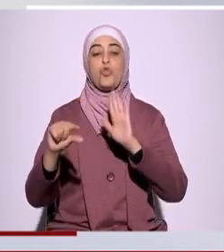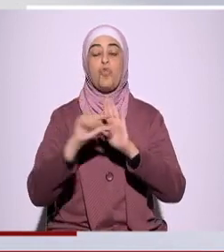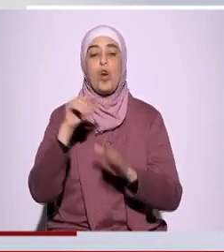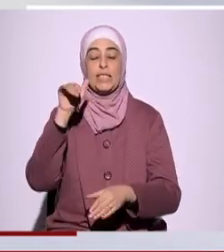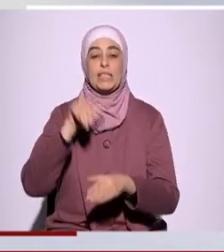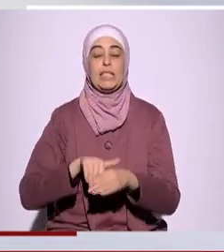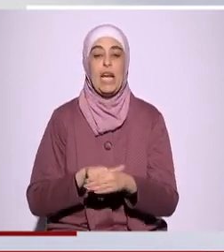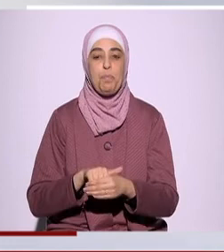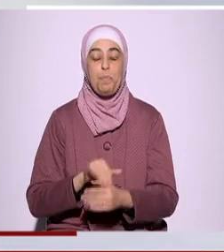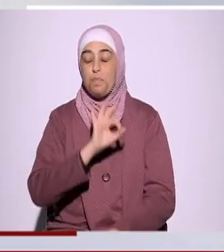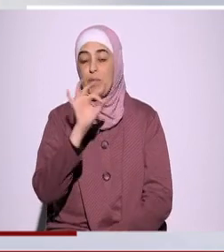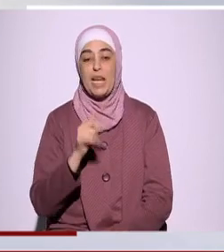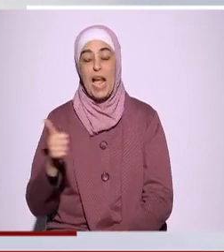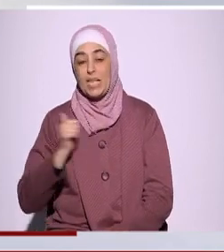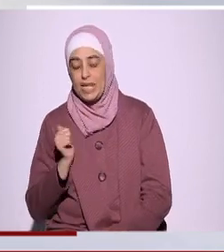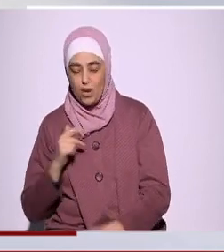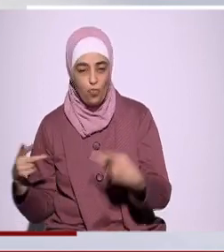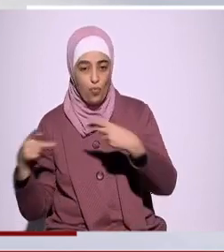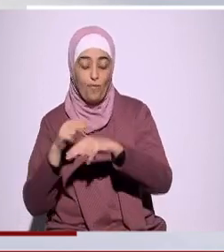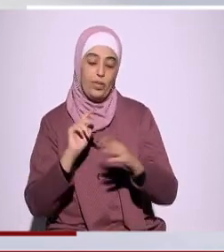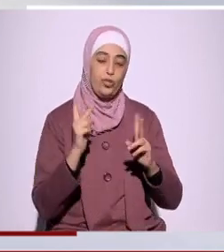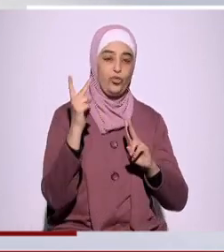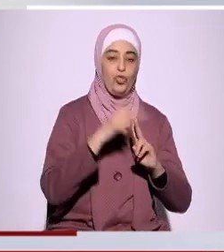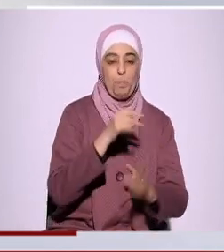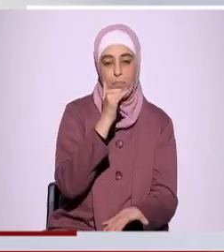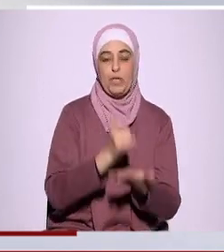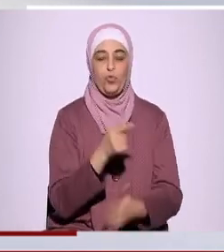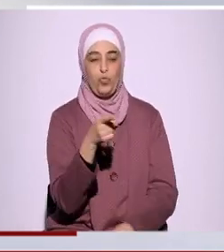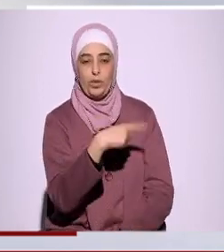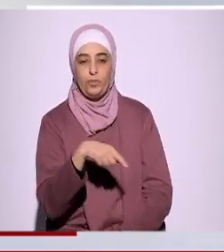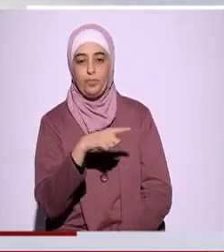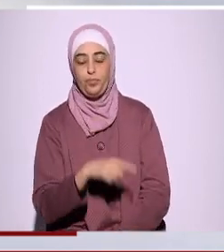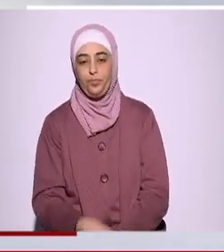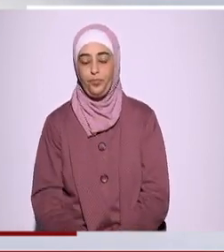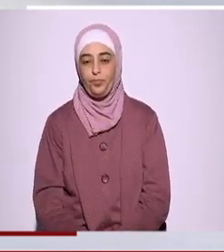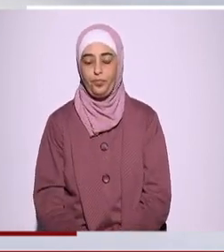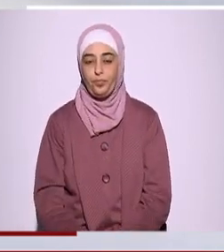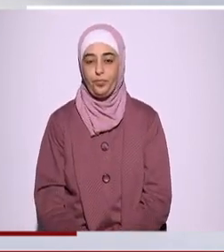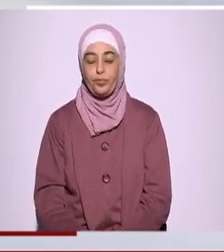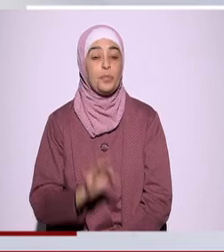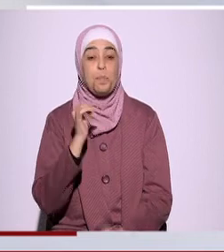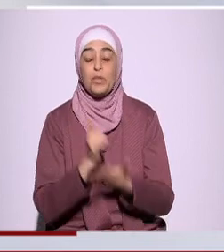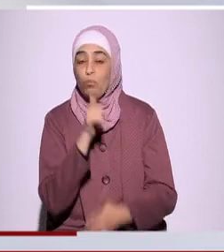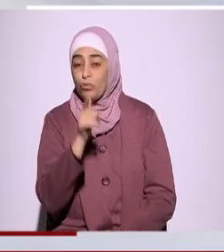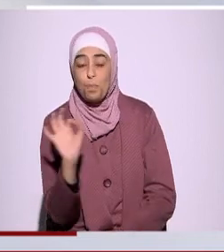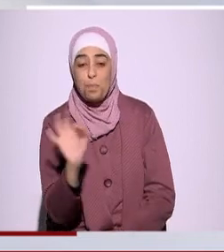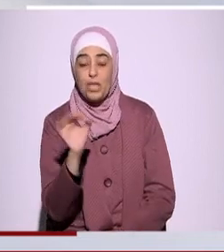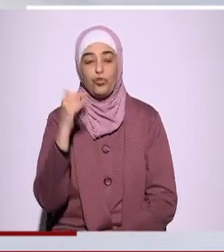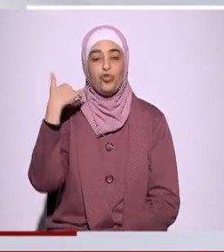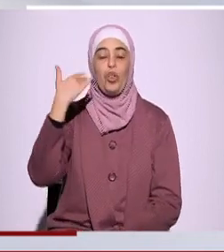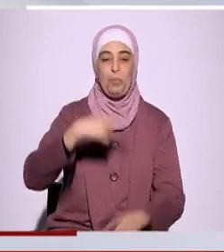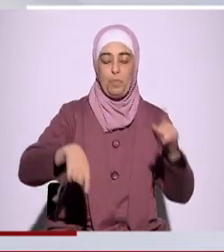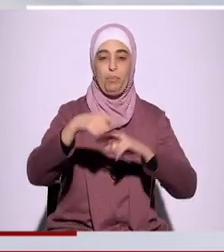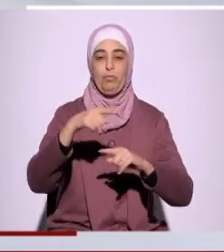من التحول من الدوله العسكريه الى الدوله المدنيه، وهذا الامر يعني قد فرضه هؤلاء الشباب بهذه